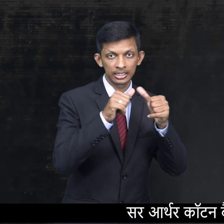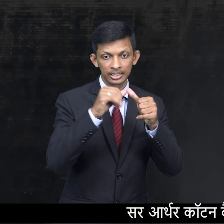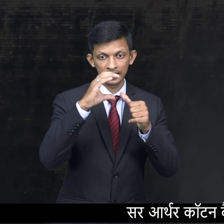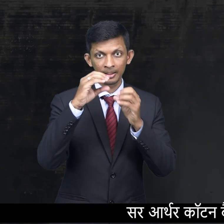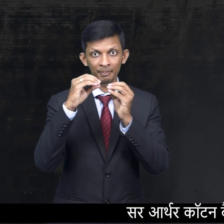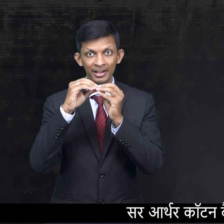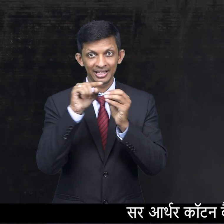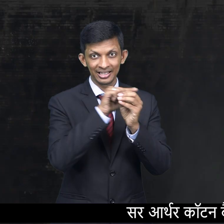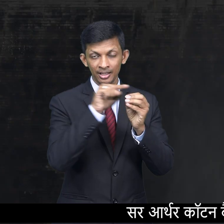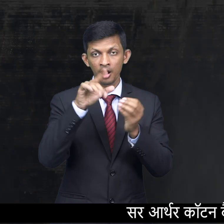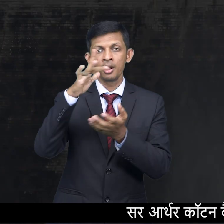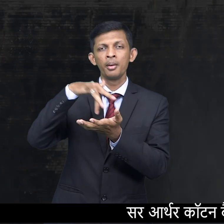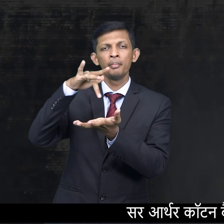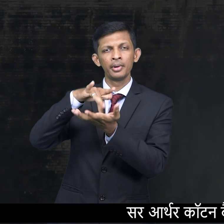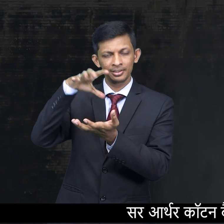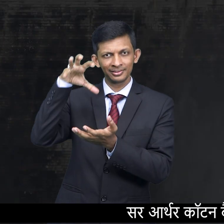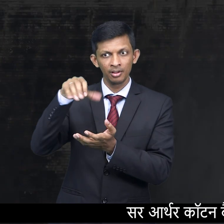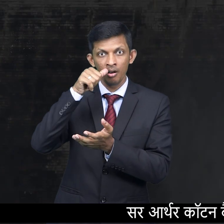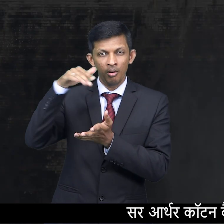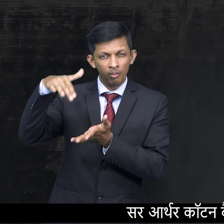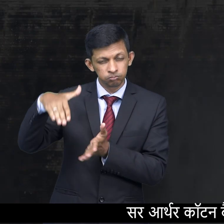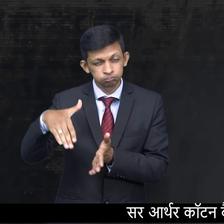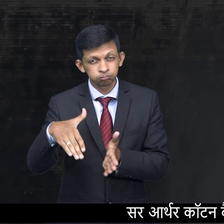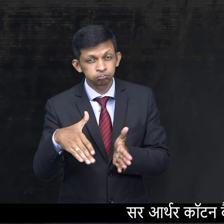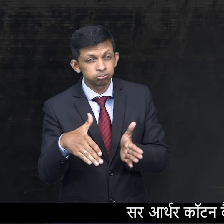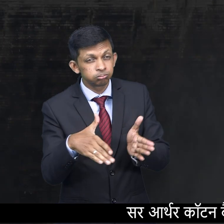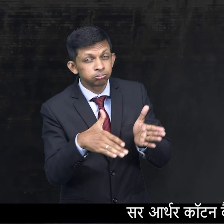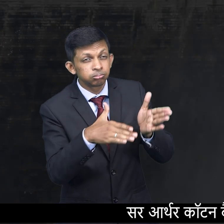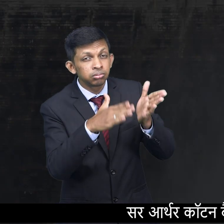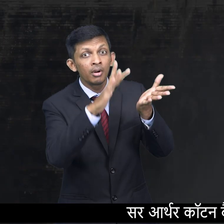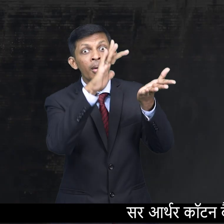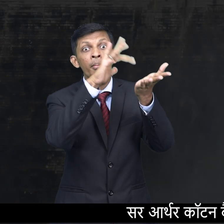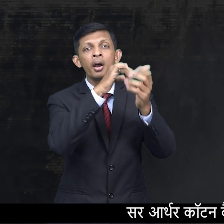सर आर्थर कॉटन बैरेज गोदावरी नदी पर, डोलेश्वरम।